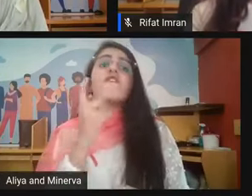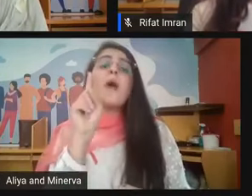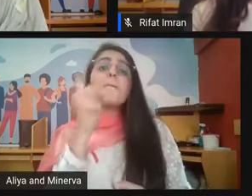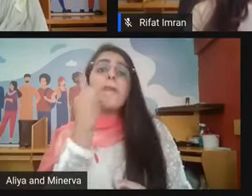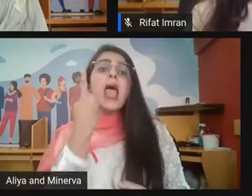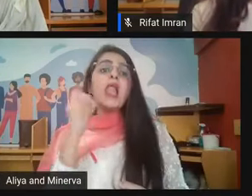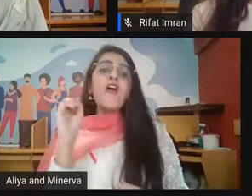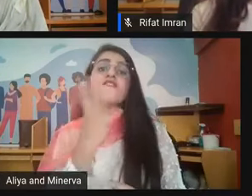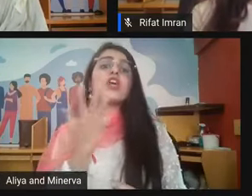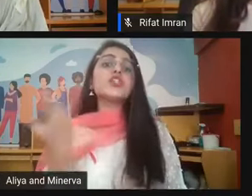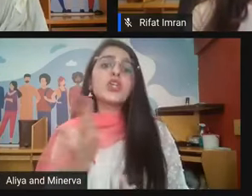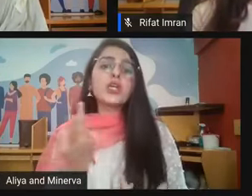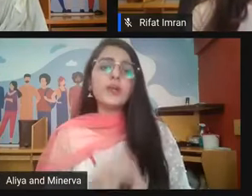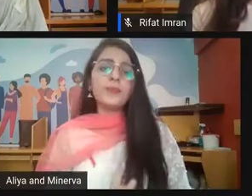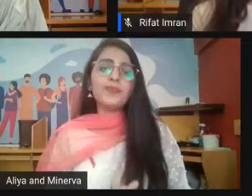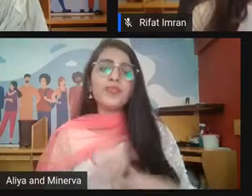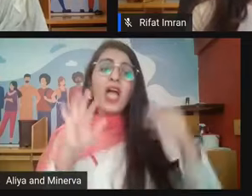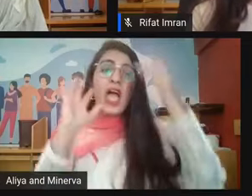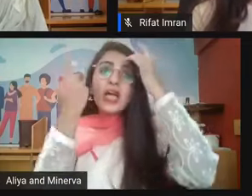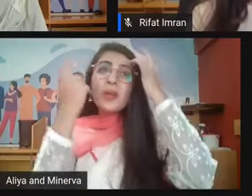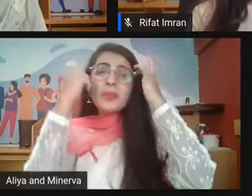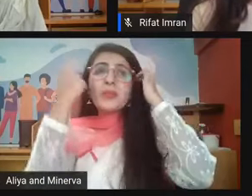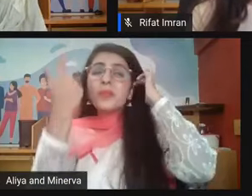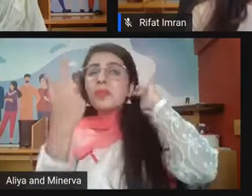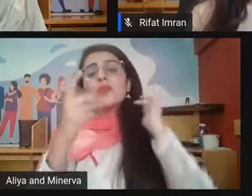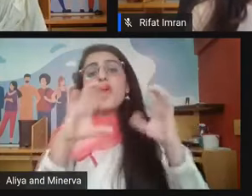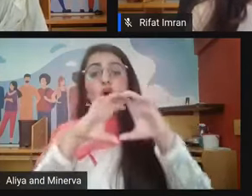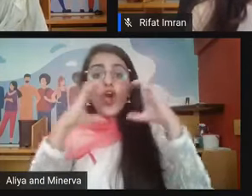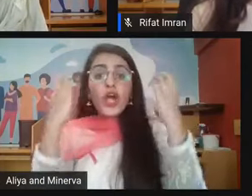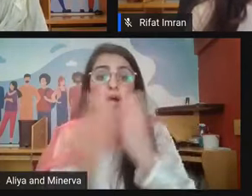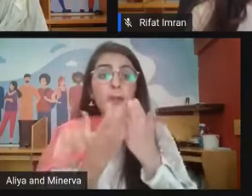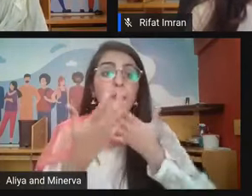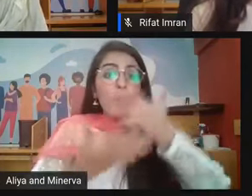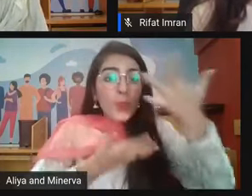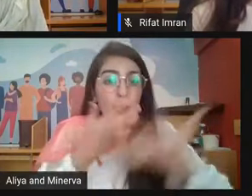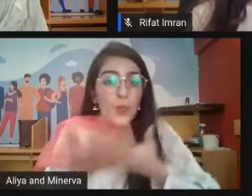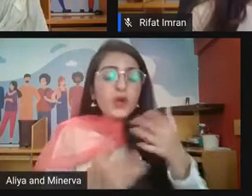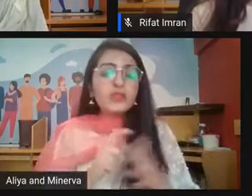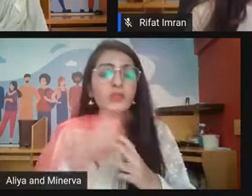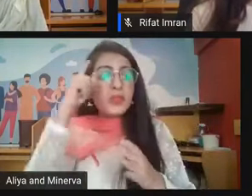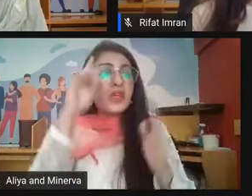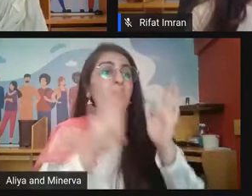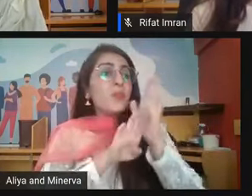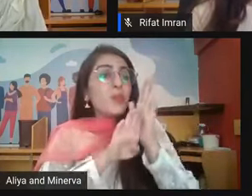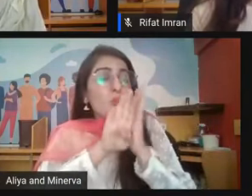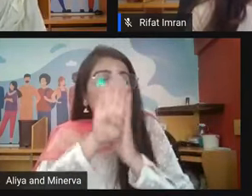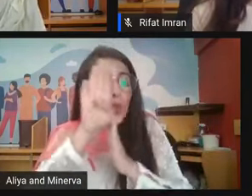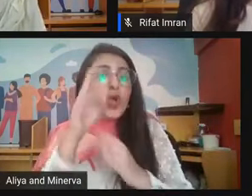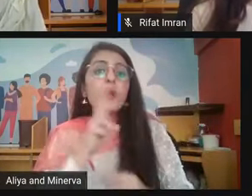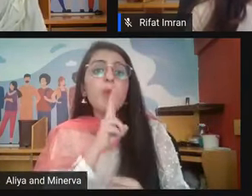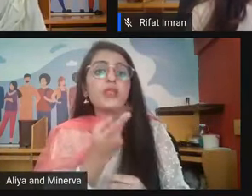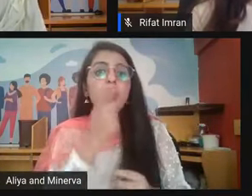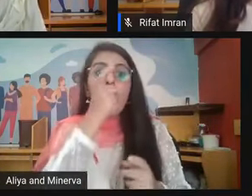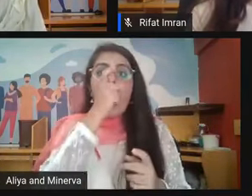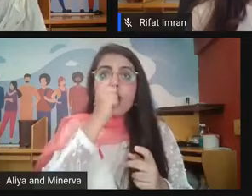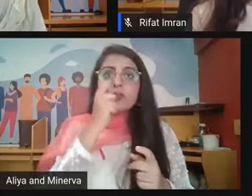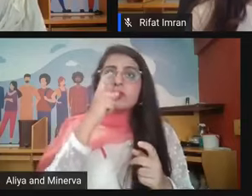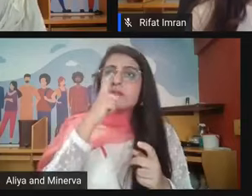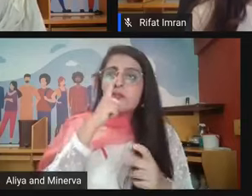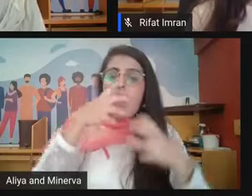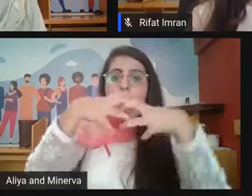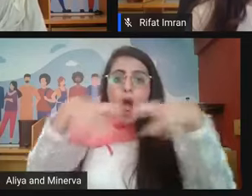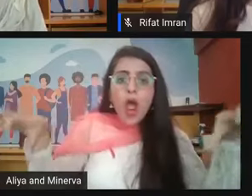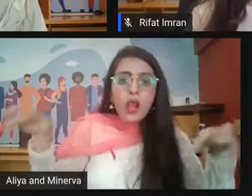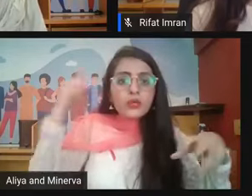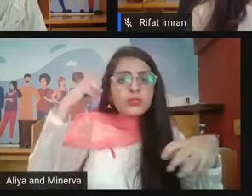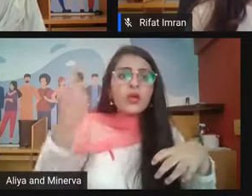किसी एक कम्युनिटी की, एक कल्चर की, कंट्री की प्रोग्रेस की बात करते हैं, वी कैन नॉट लीव मेन एंड वुमेन बिहाइंड. वी